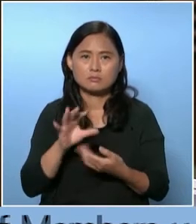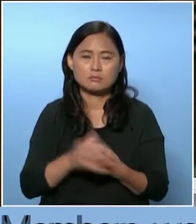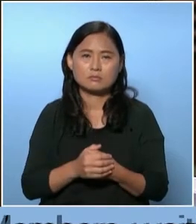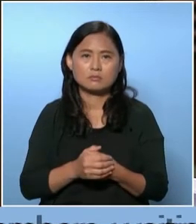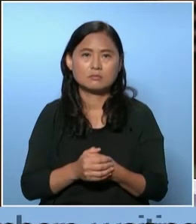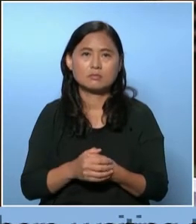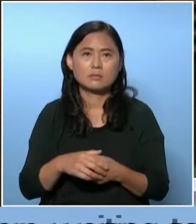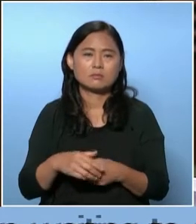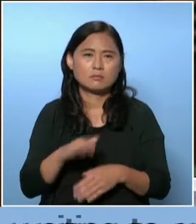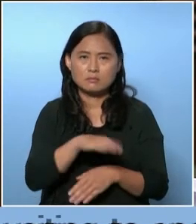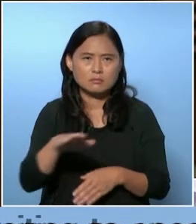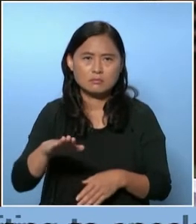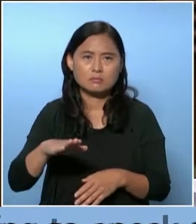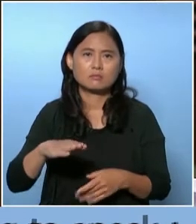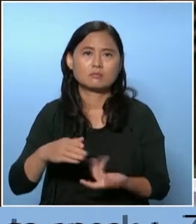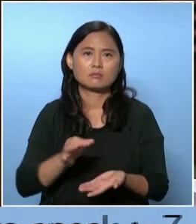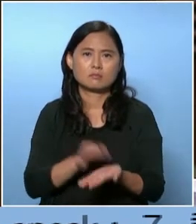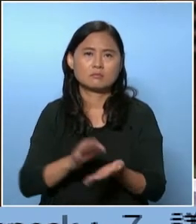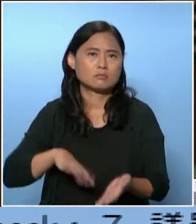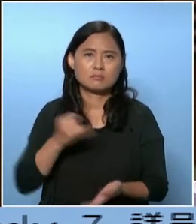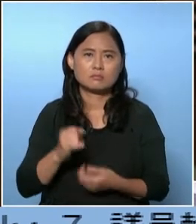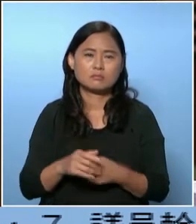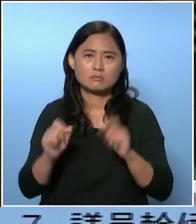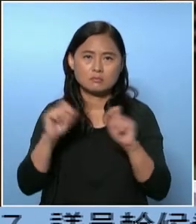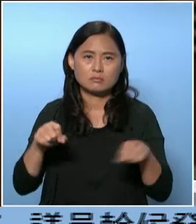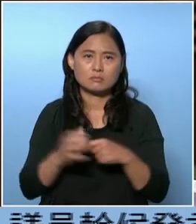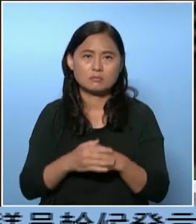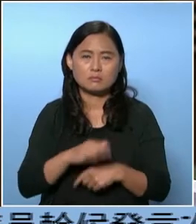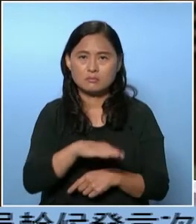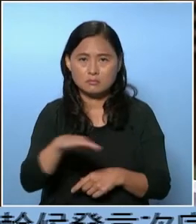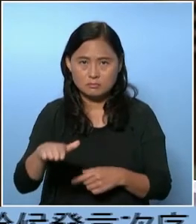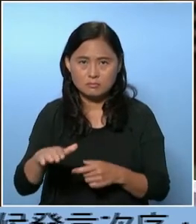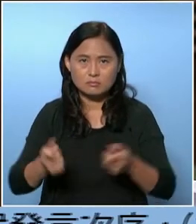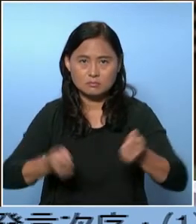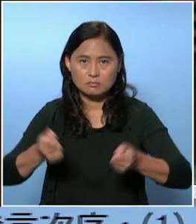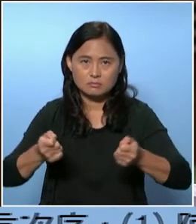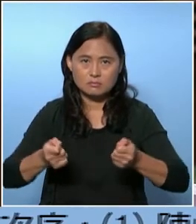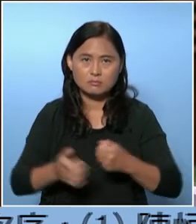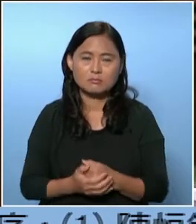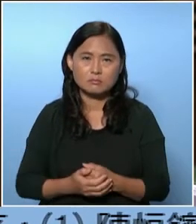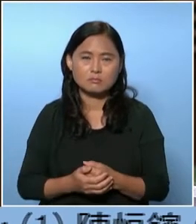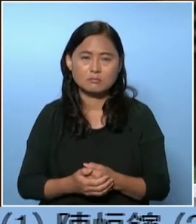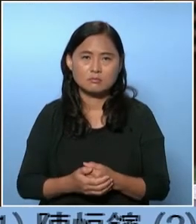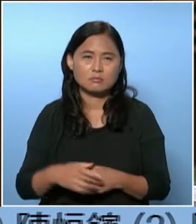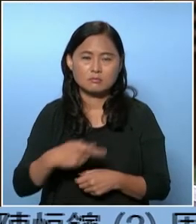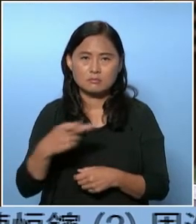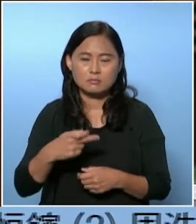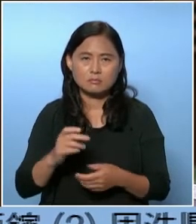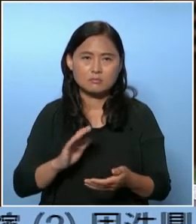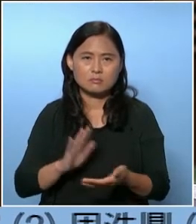車位短缺的問題。他指出車輛近年平均年